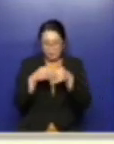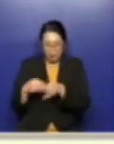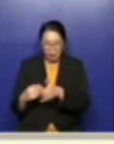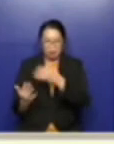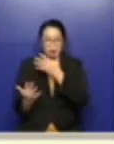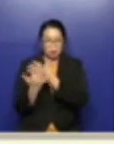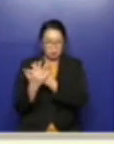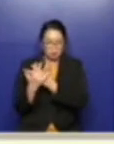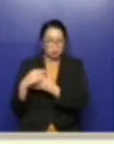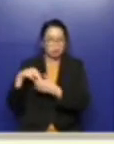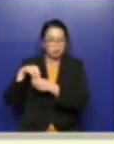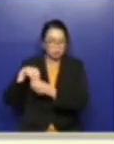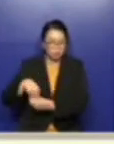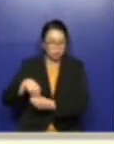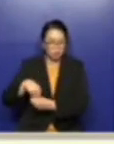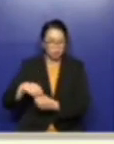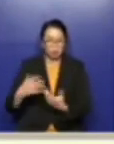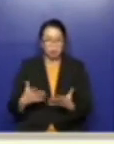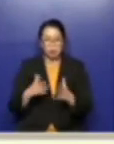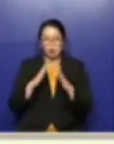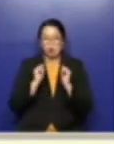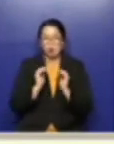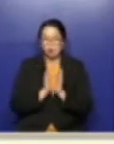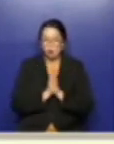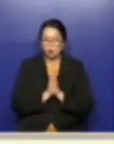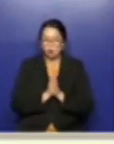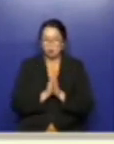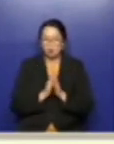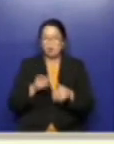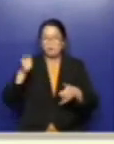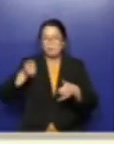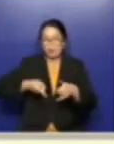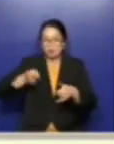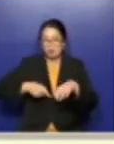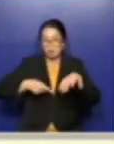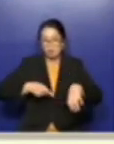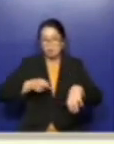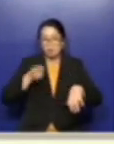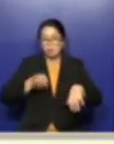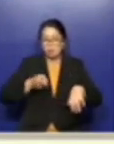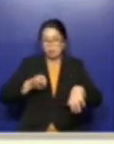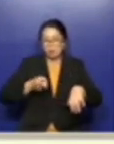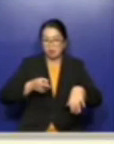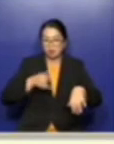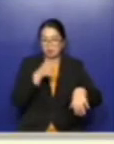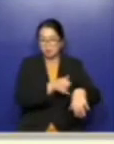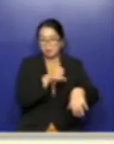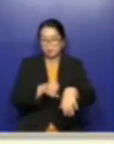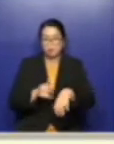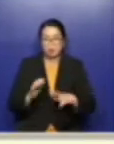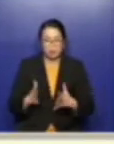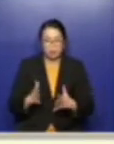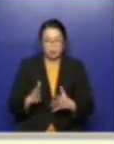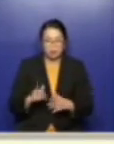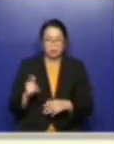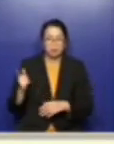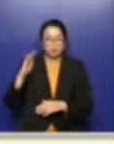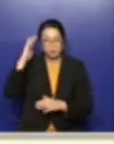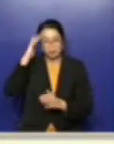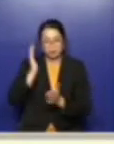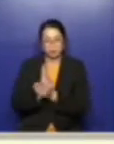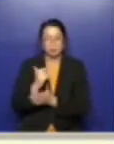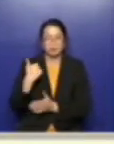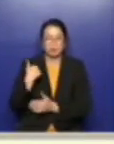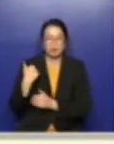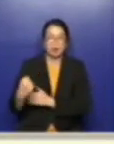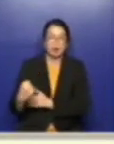นั้นมิได้สังกัดในวัดใดวัดหนึ่งให้พนักงานสอบสวนมีอำนาจจัดดำเนินการให้พระภิกษุ